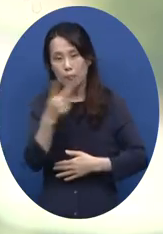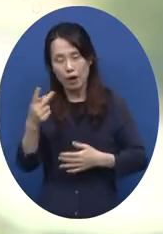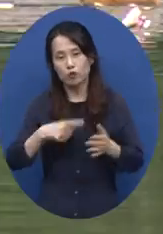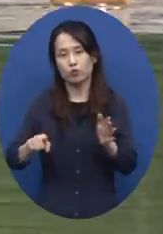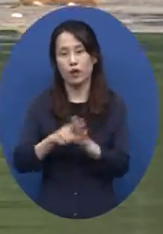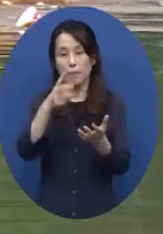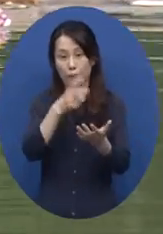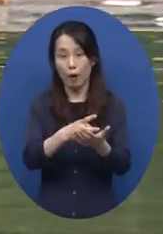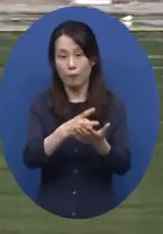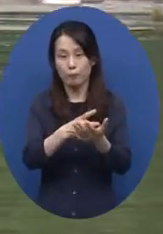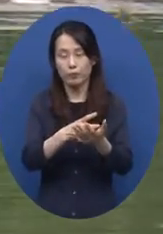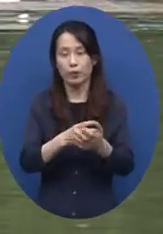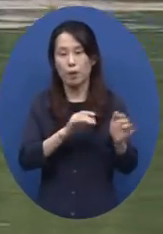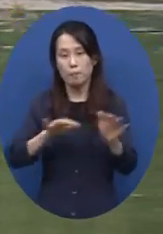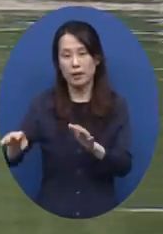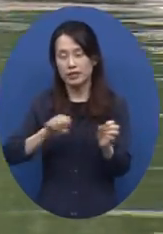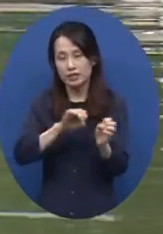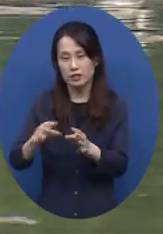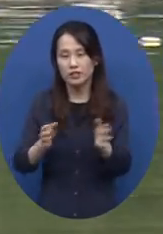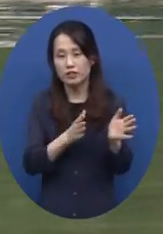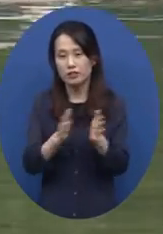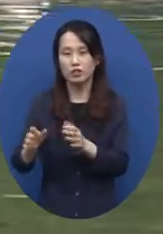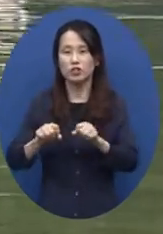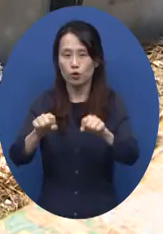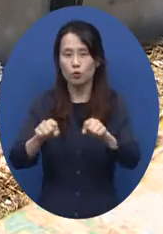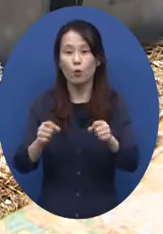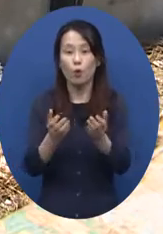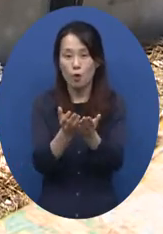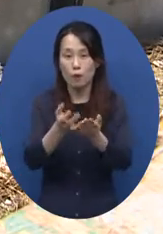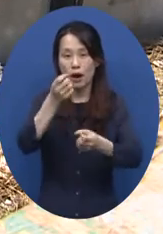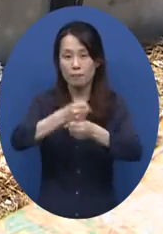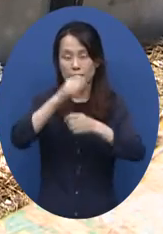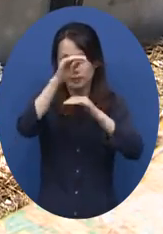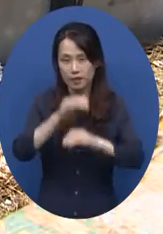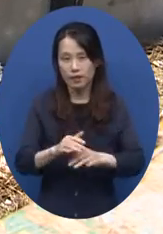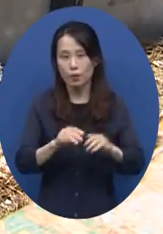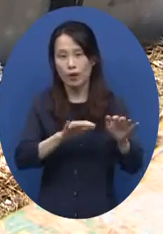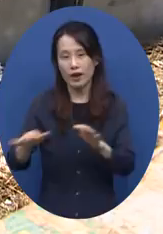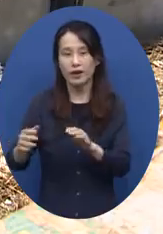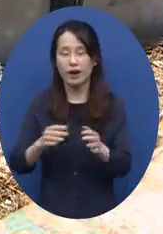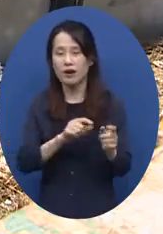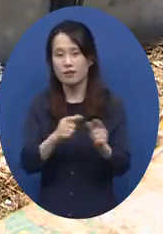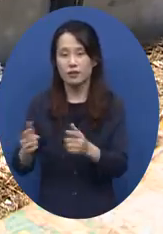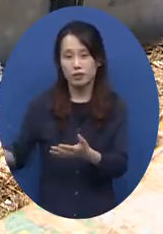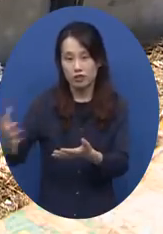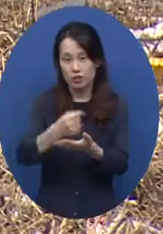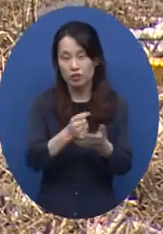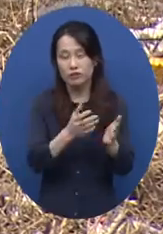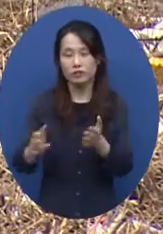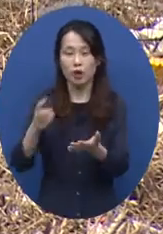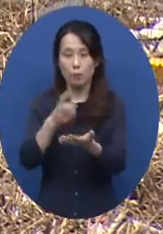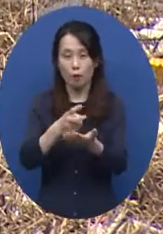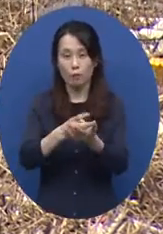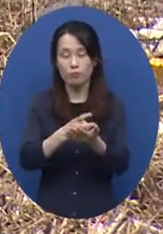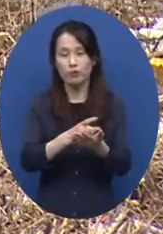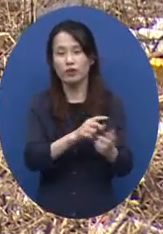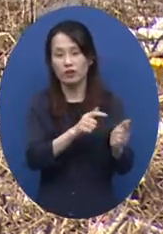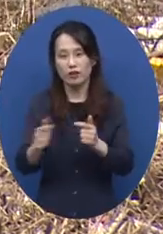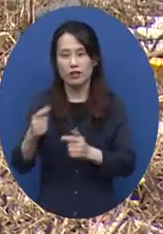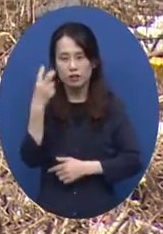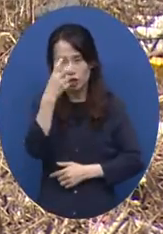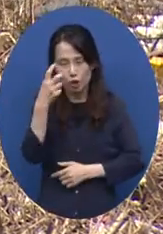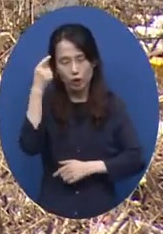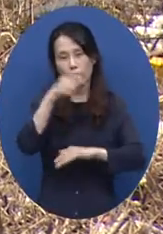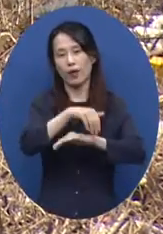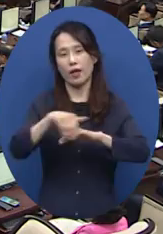1과 해양 쓰레기를 처리하는 청소 선박을 만드는 내용 해 경기도 해양쓰레기 수거 b 처리 지원 조례안 등 도 소관 상임위에 회 부대